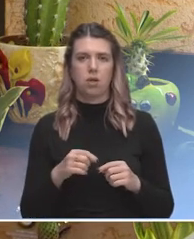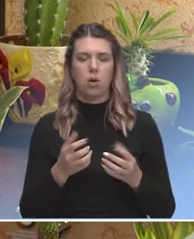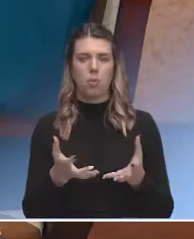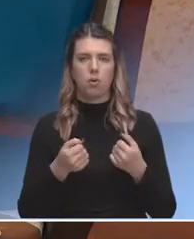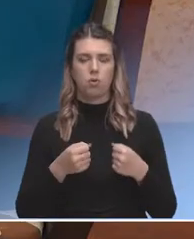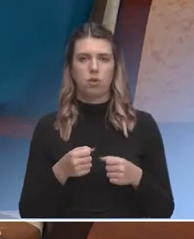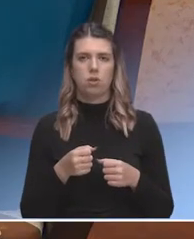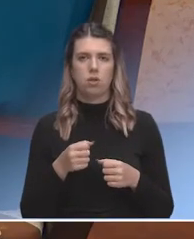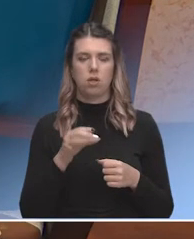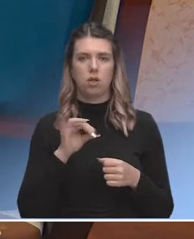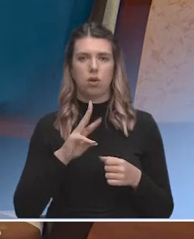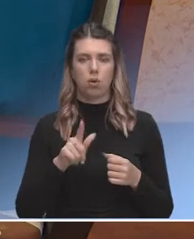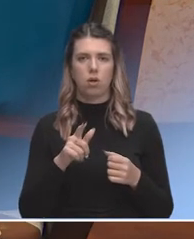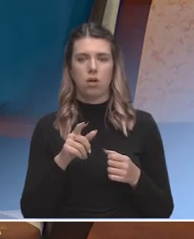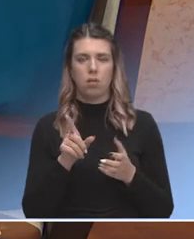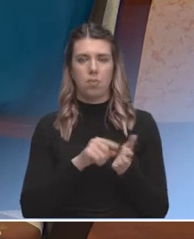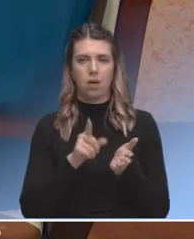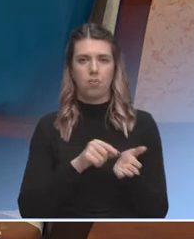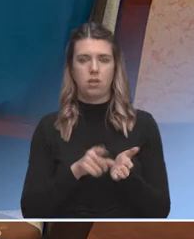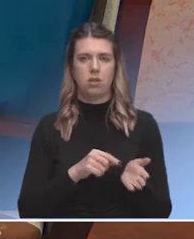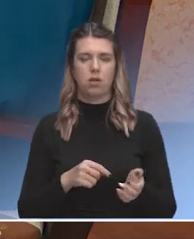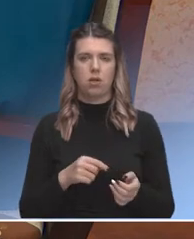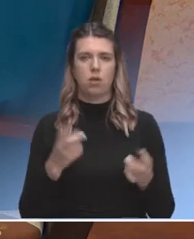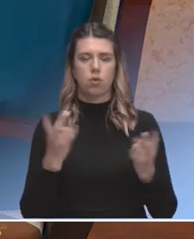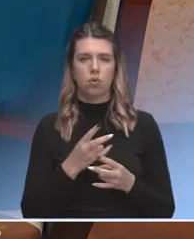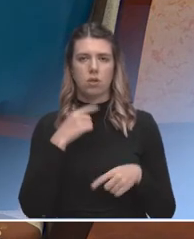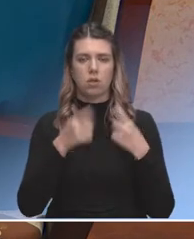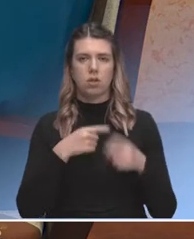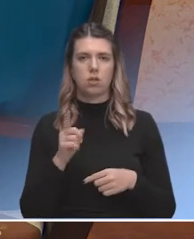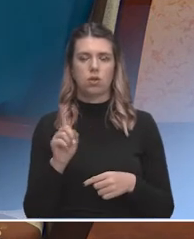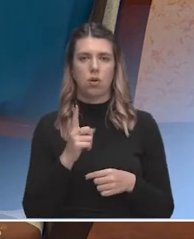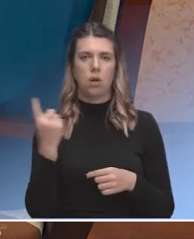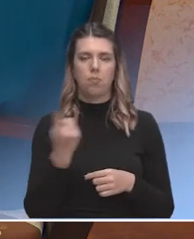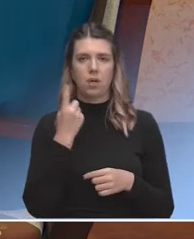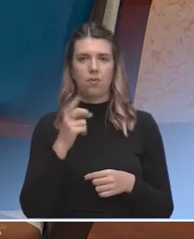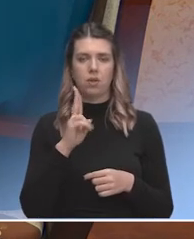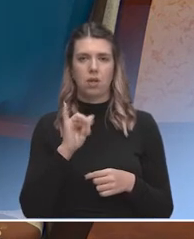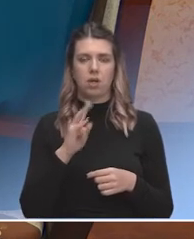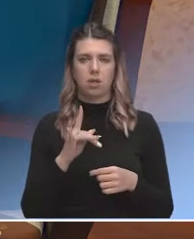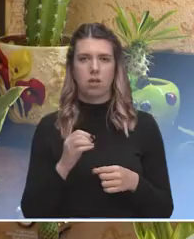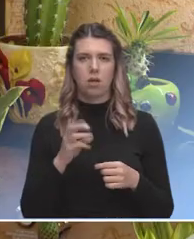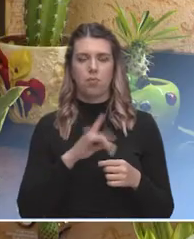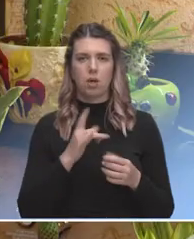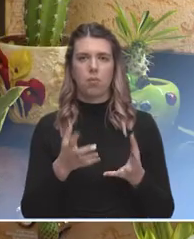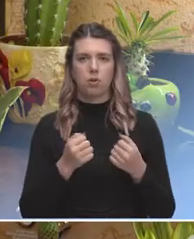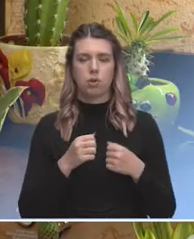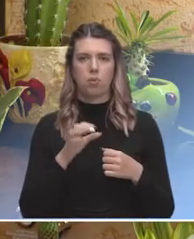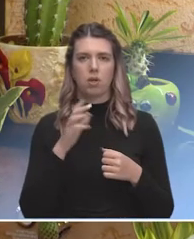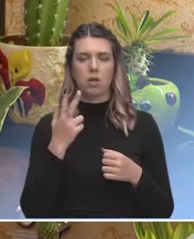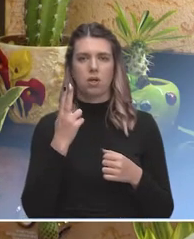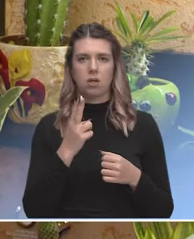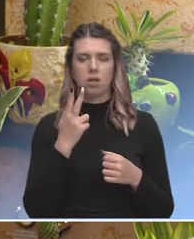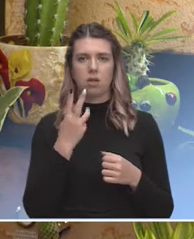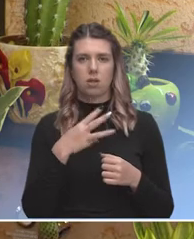оперативно получить итоги переписи. Нужно сказать, что первые данные мы получим уже